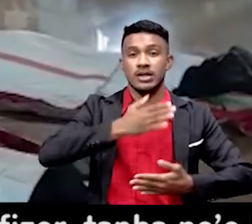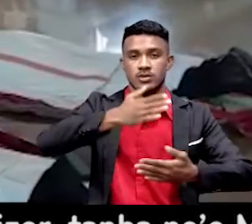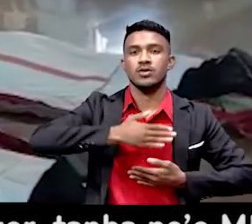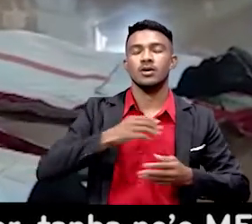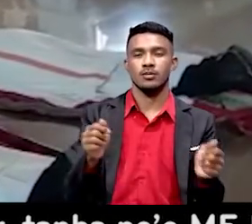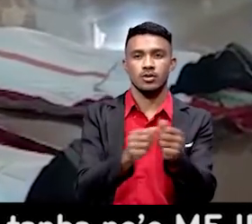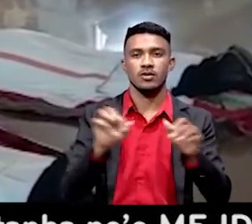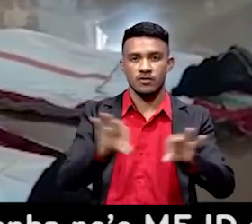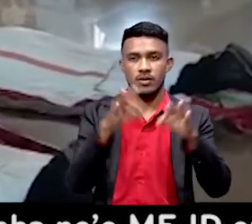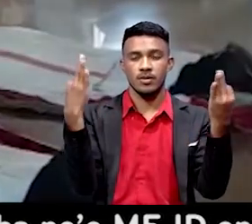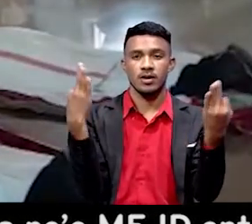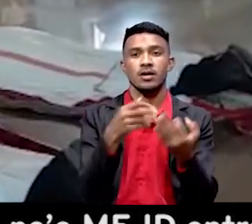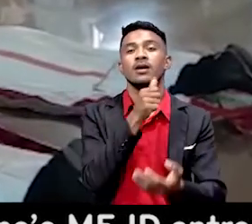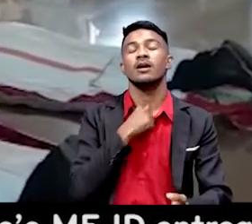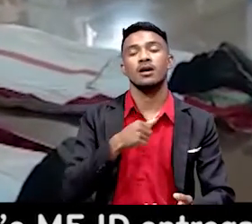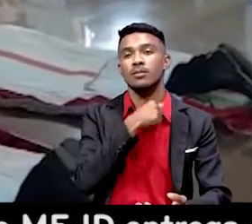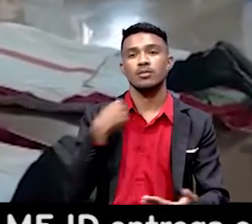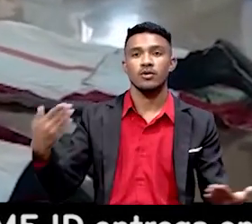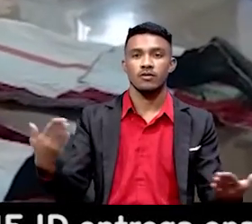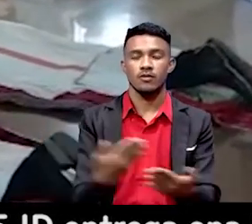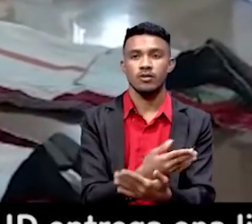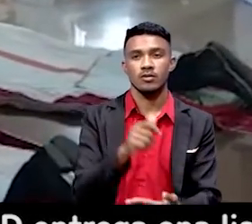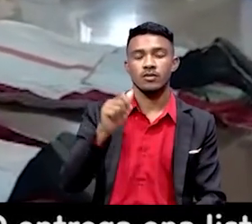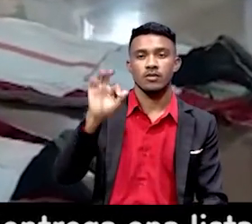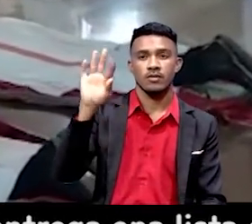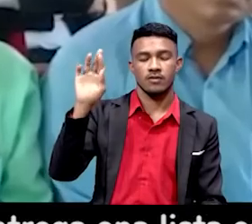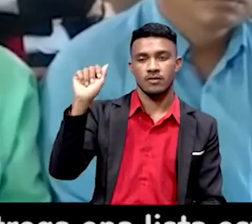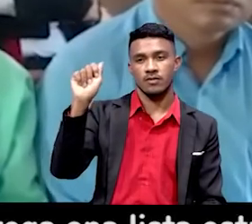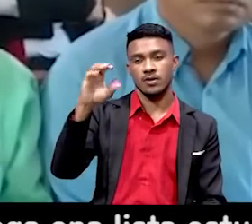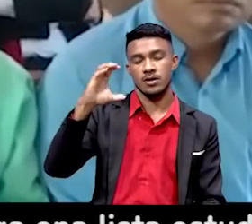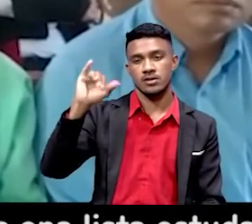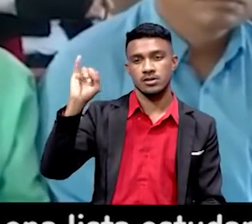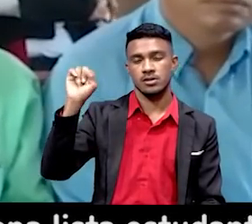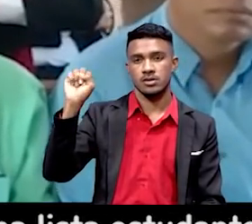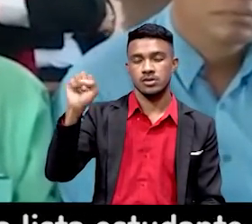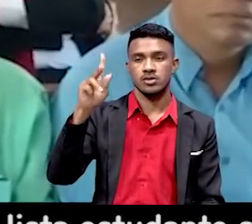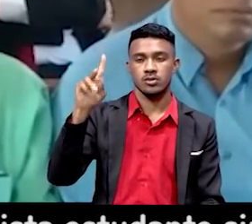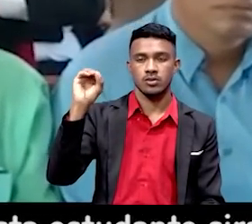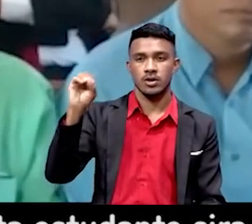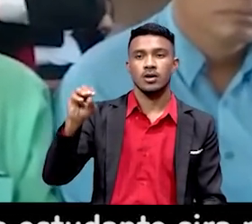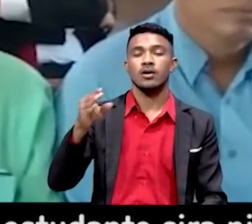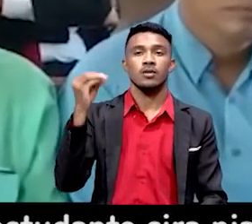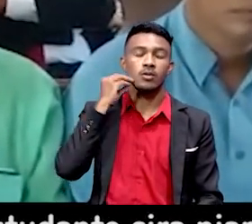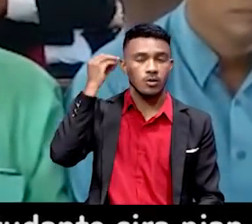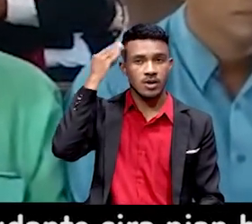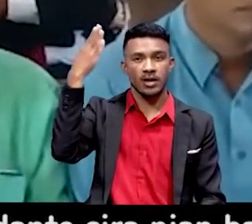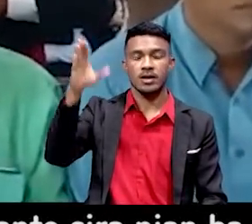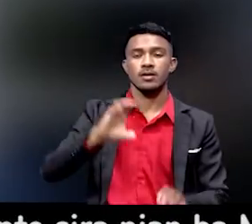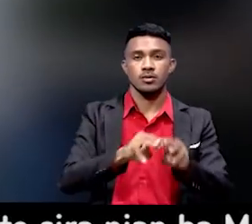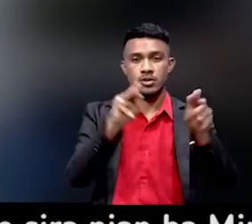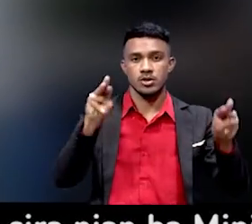família amululik fong Francisco Indra do Nascimento, nia uma, e a Kamanasa Suai, município